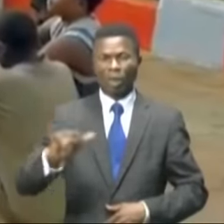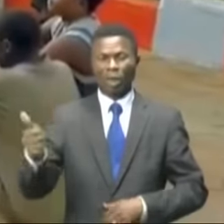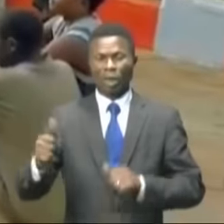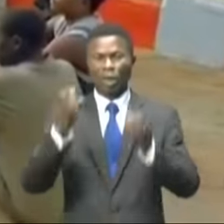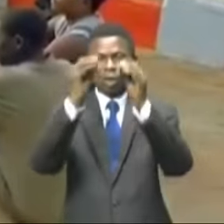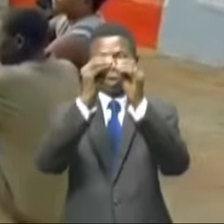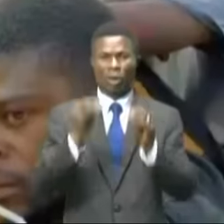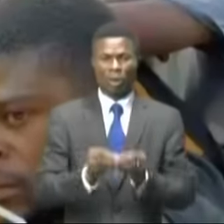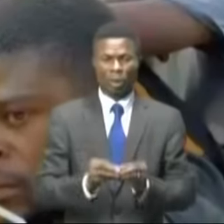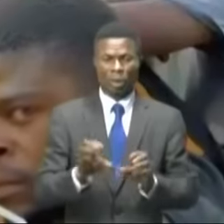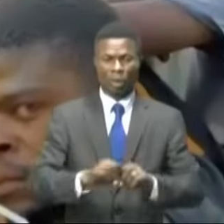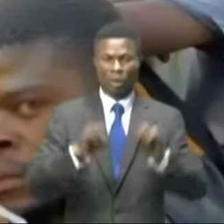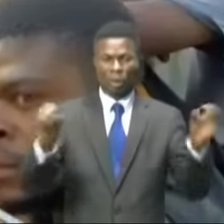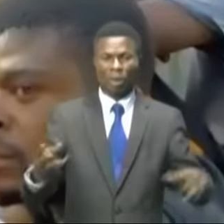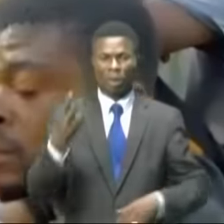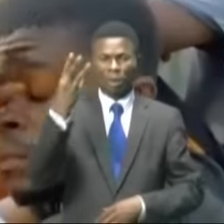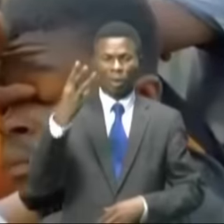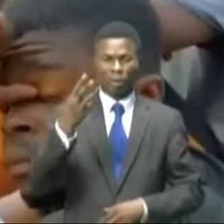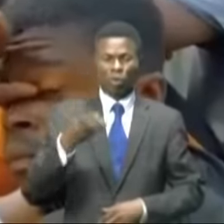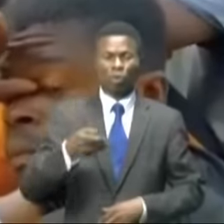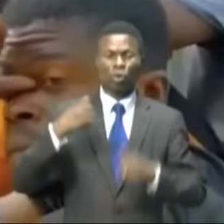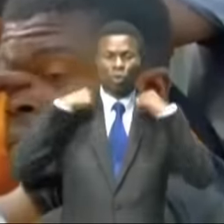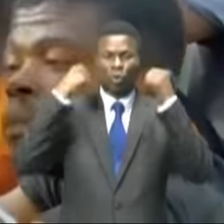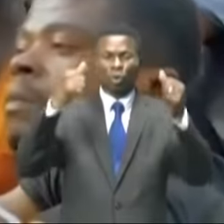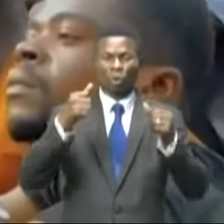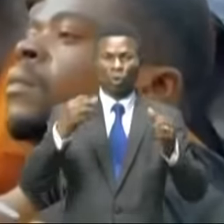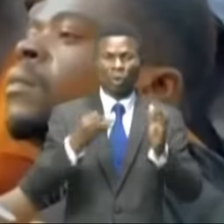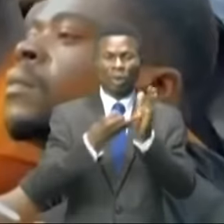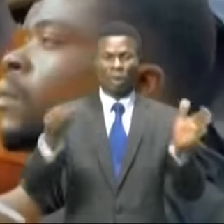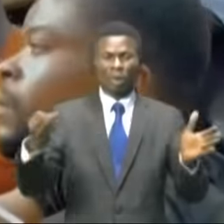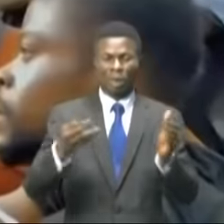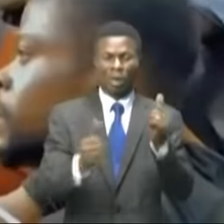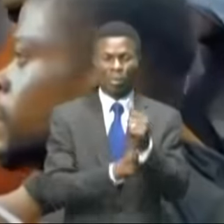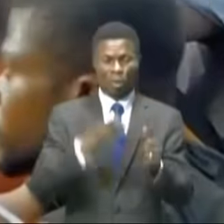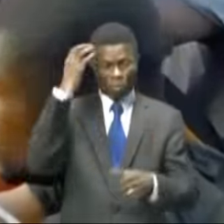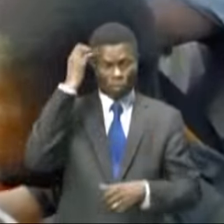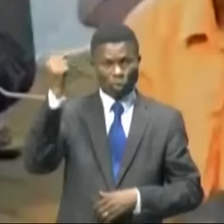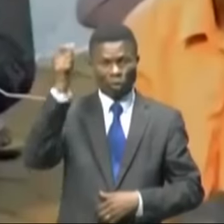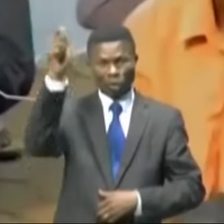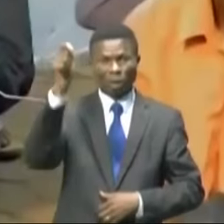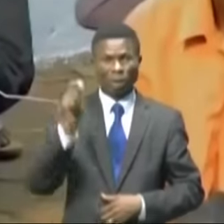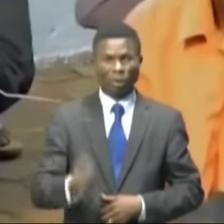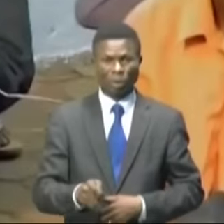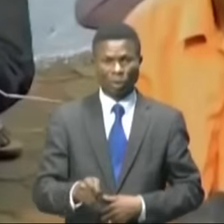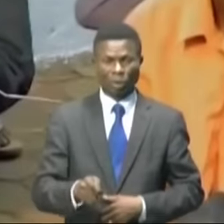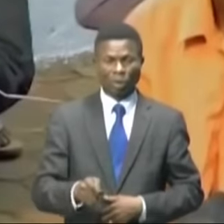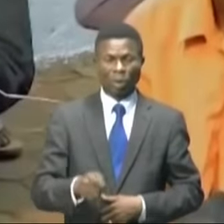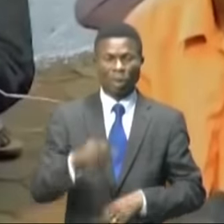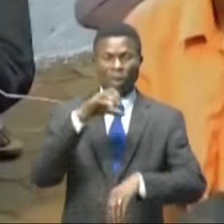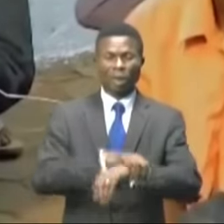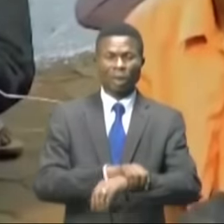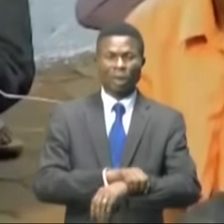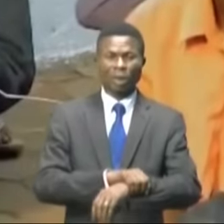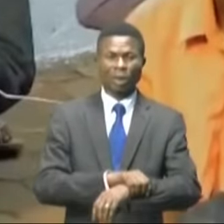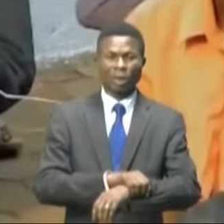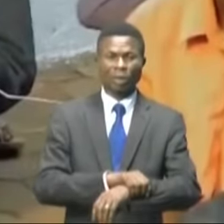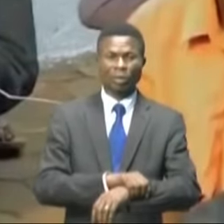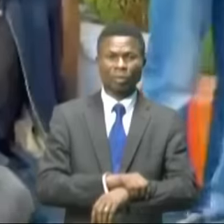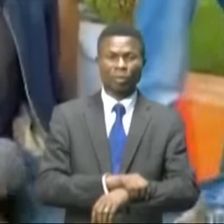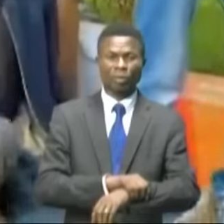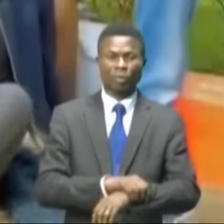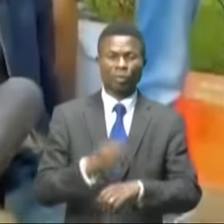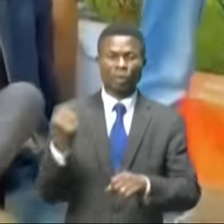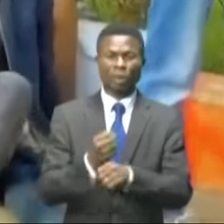total, 53 malfrats et 7 éléments indisciplinés de FARDC sont tombés dans les filets des